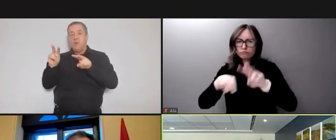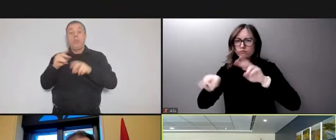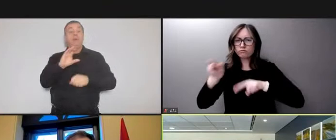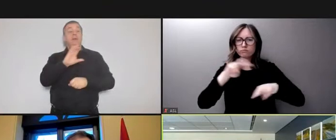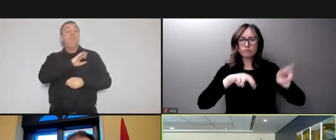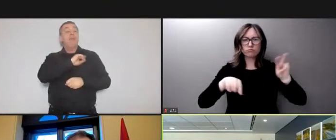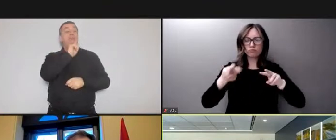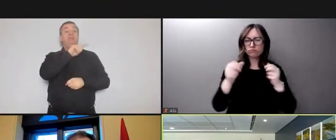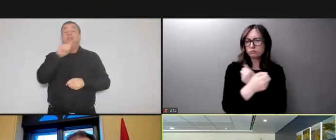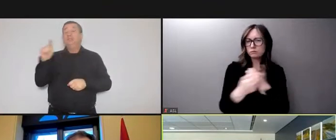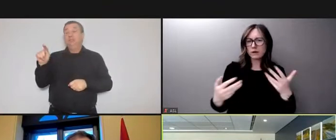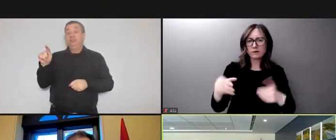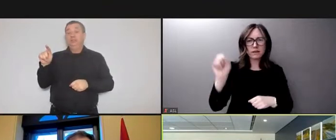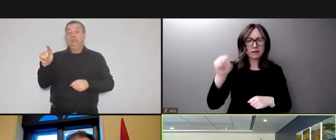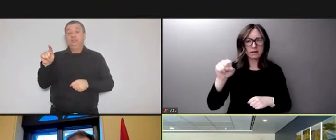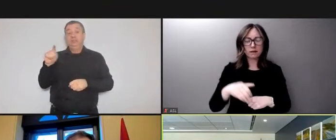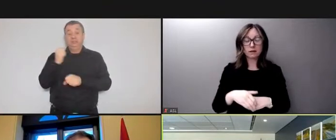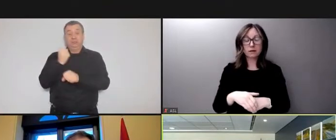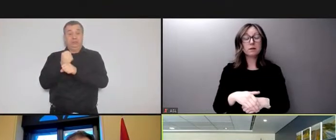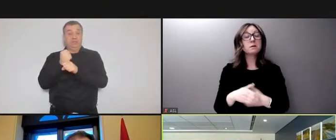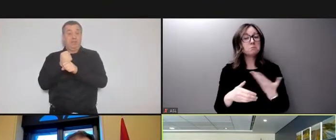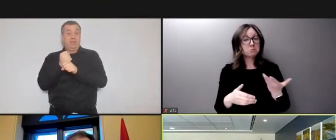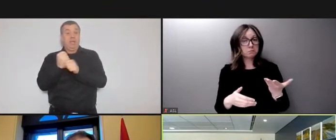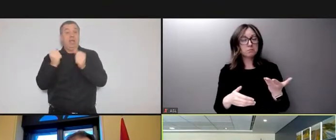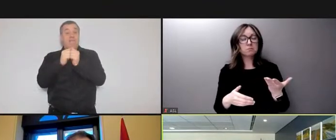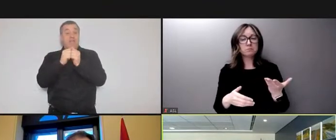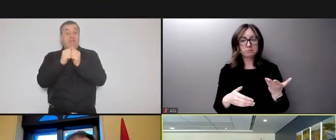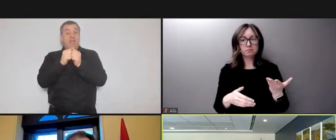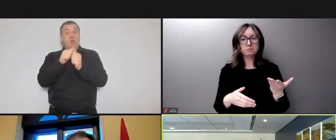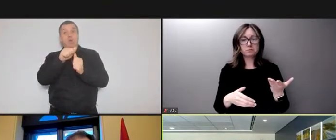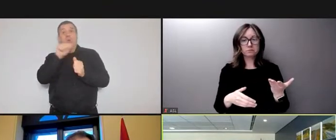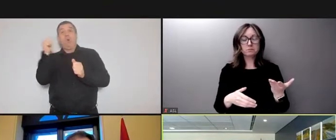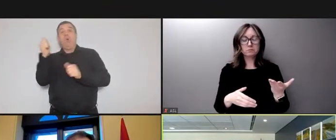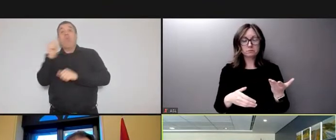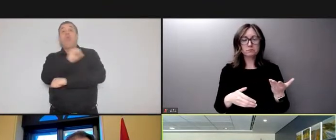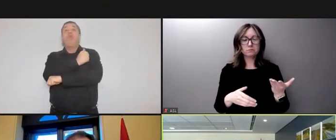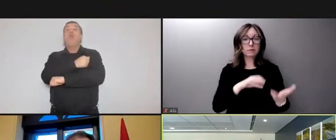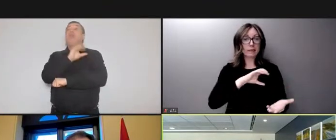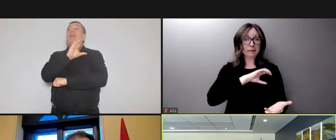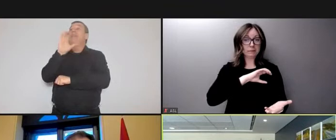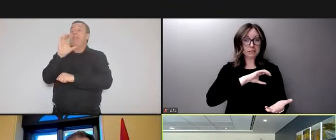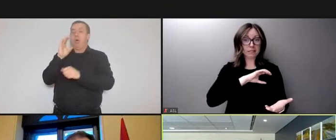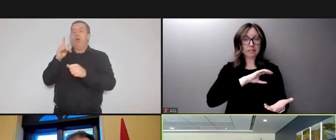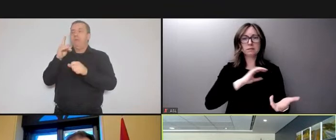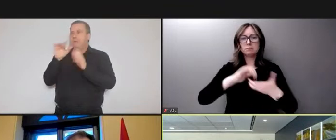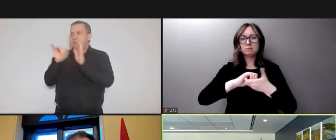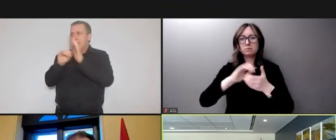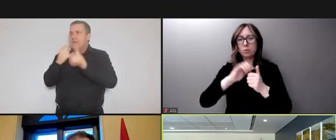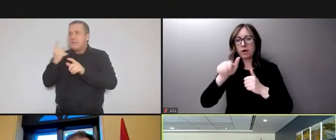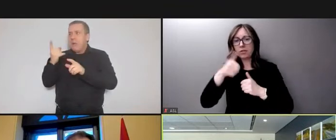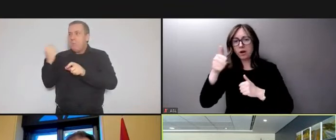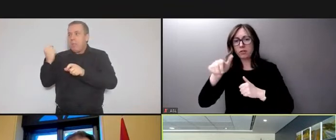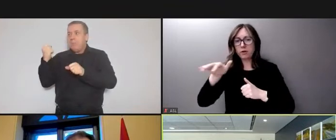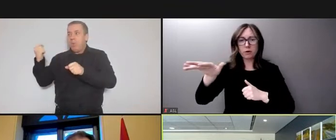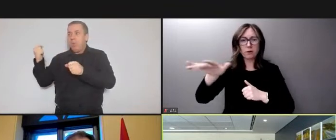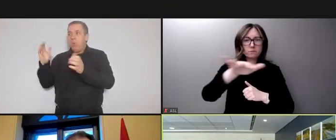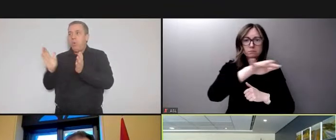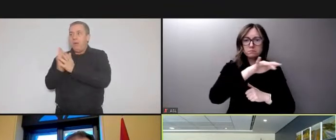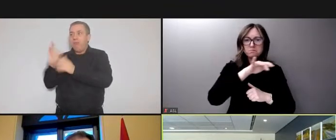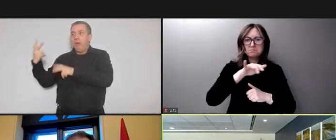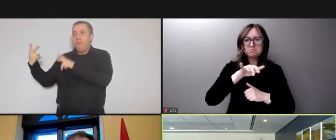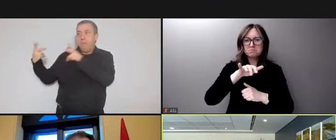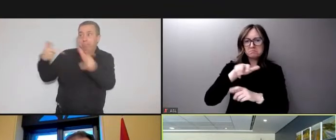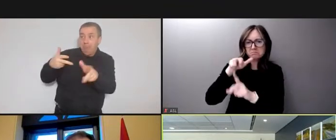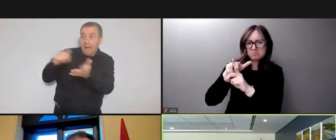policières en travaillant avec d'autres autorités au Canada sont en train d'identifier les menaces et travailler contre.